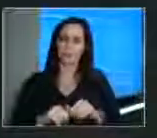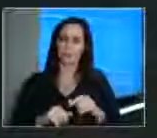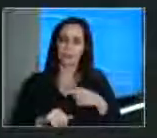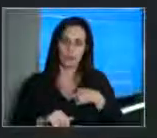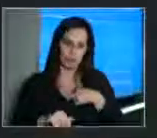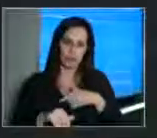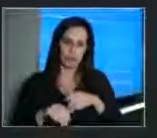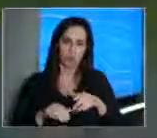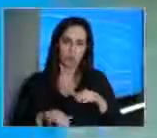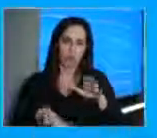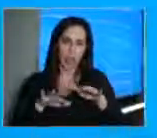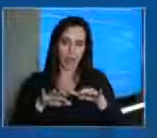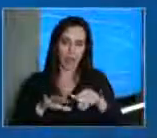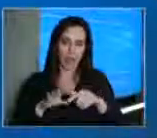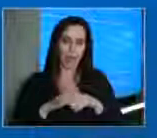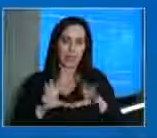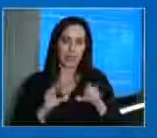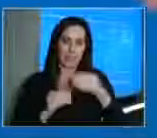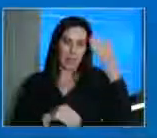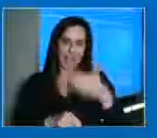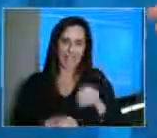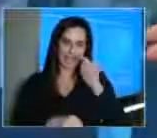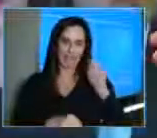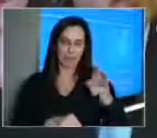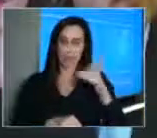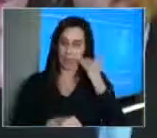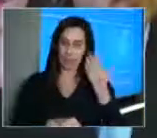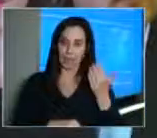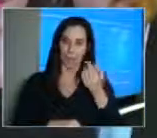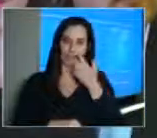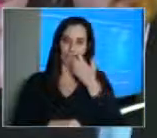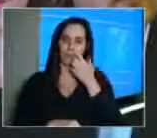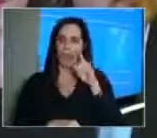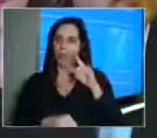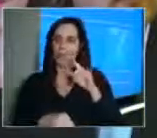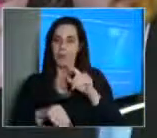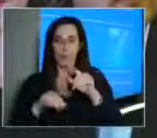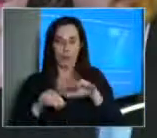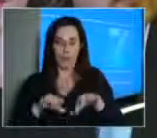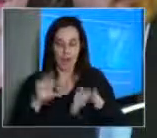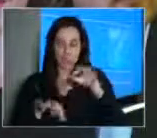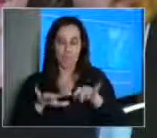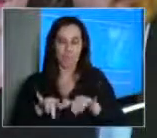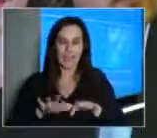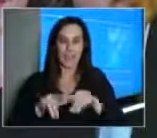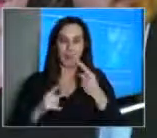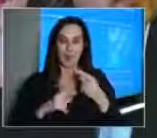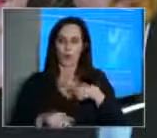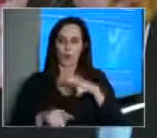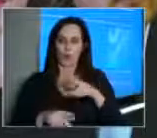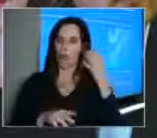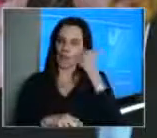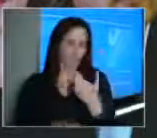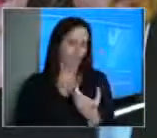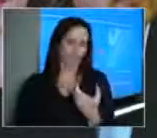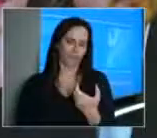והצבעה אלקטרונית, כי הצבעה אלקטרונית היא פשוט עם מסכים, שזה יש למשל בארצות הברית בכל מיני מקומות, אבל הצבעה מקוונת, שהיא באמת שכל אחד מאיתנו יכול עם